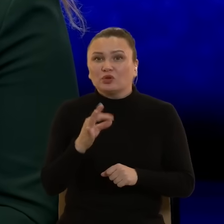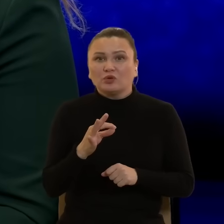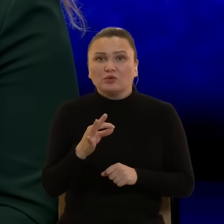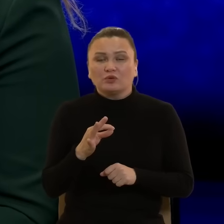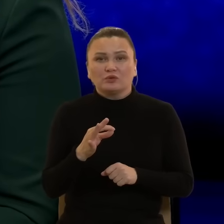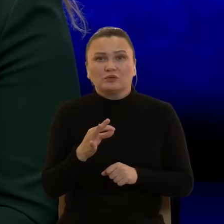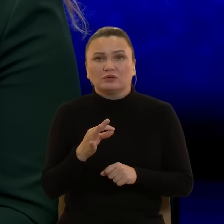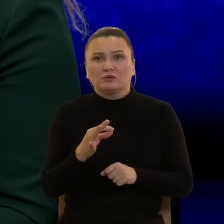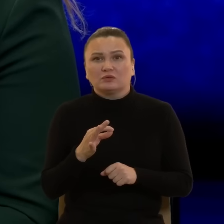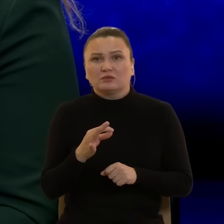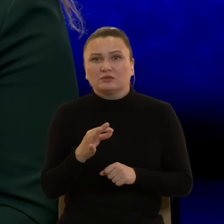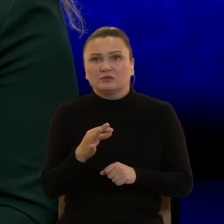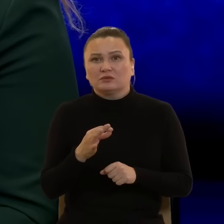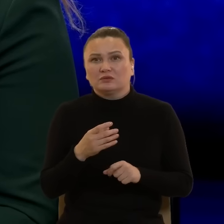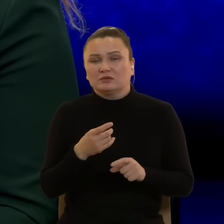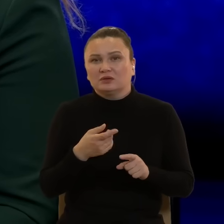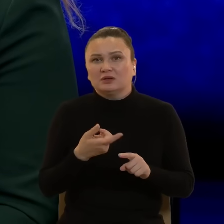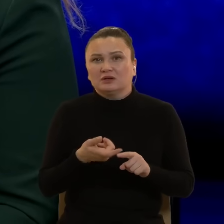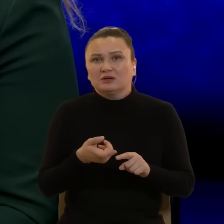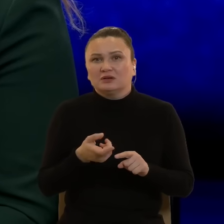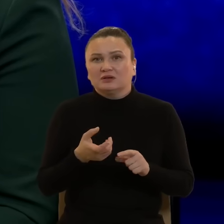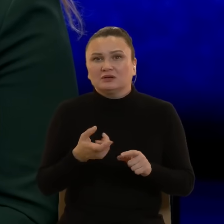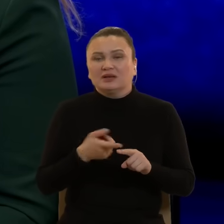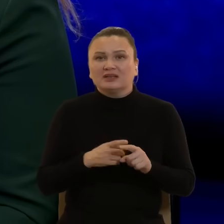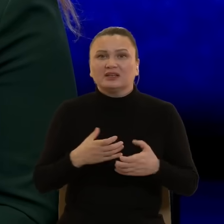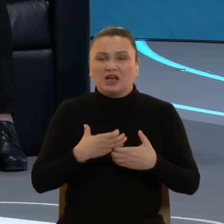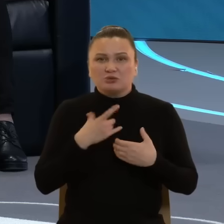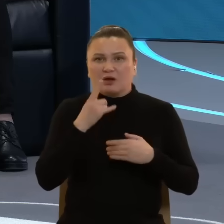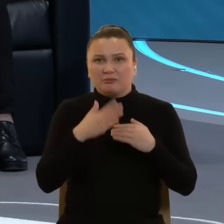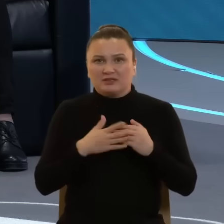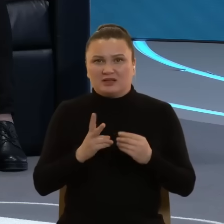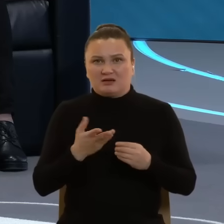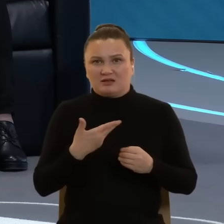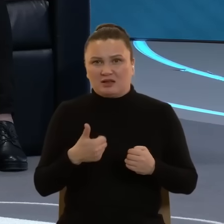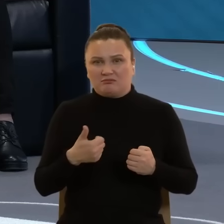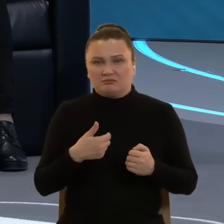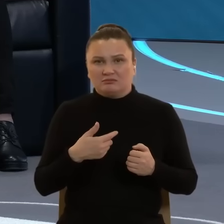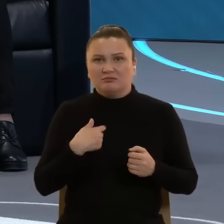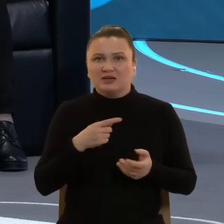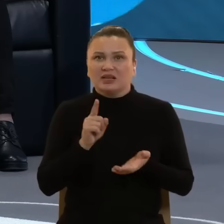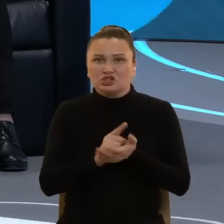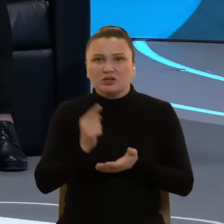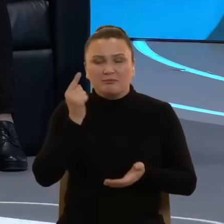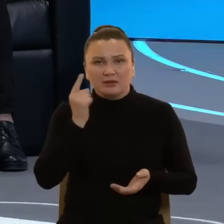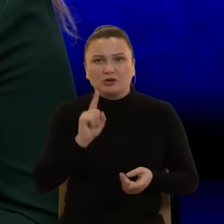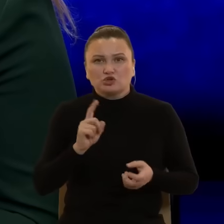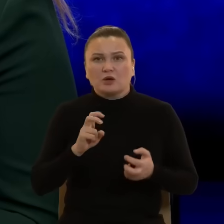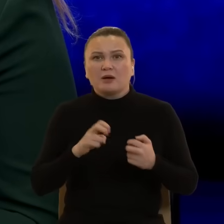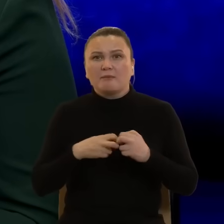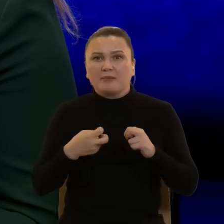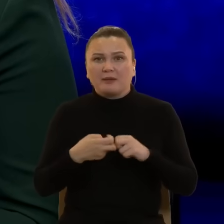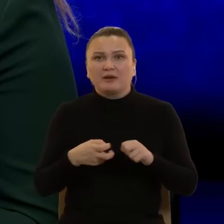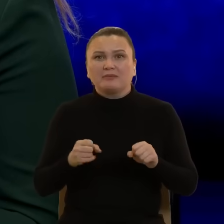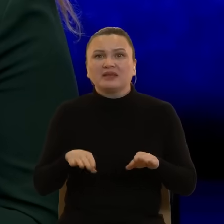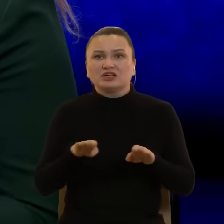вообще находится довольно близко от нас. И мне кажется, именно поэтому мы должны понимать, что проблема